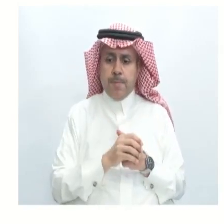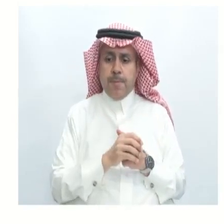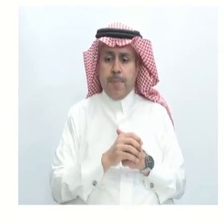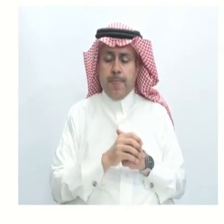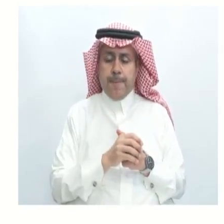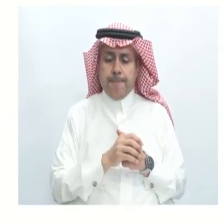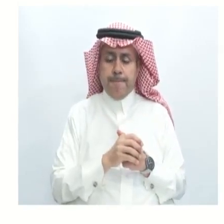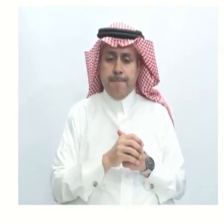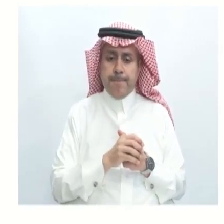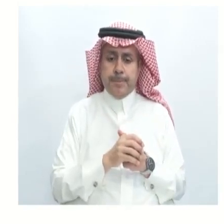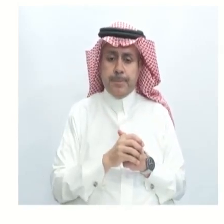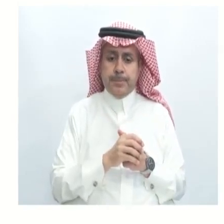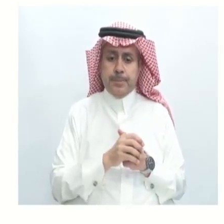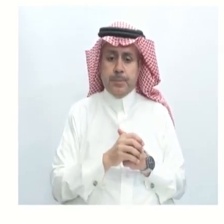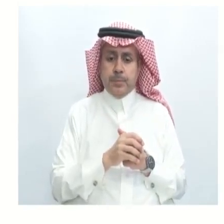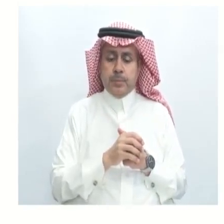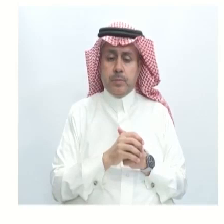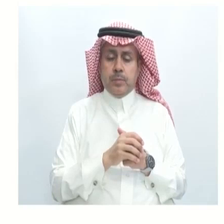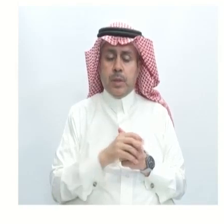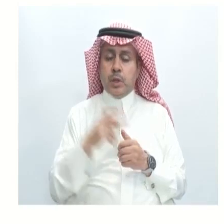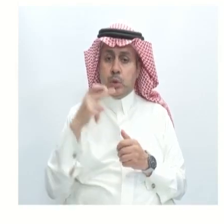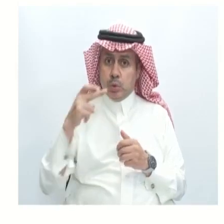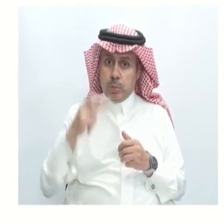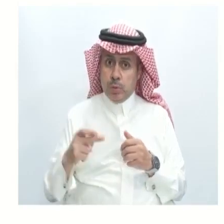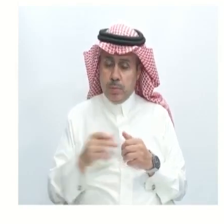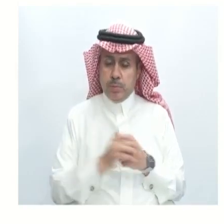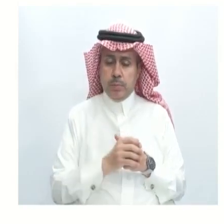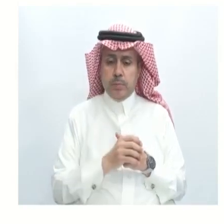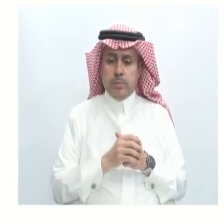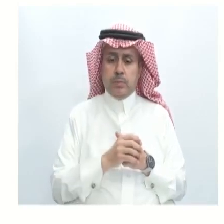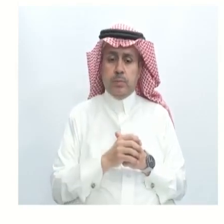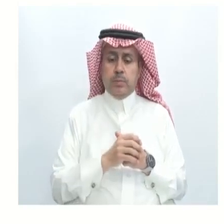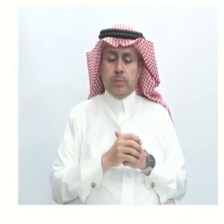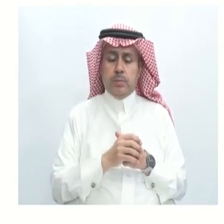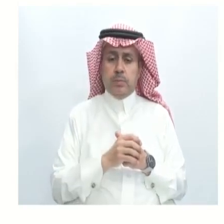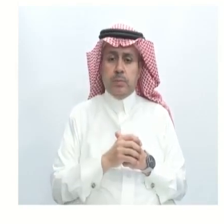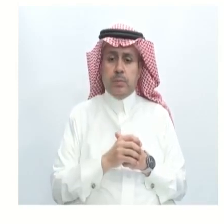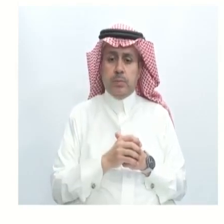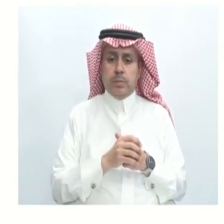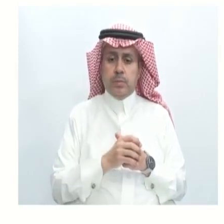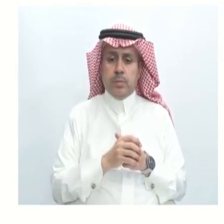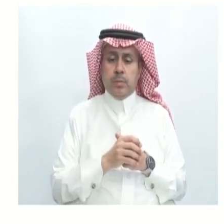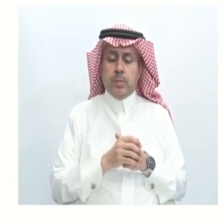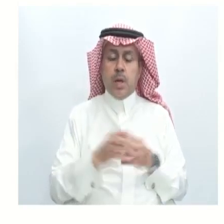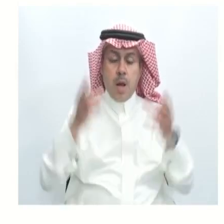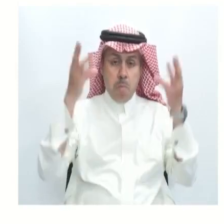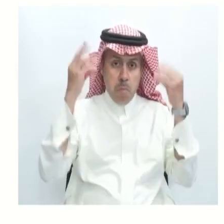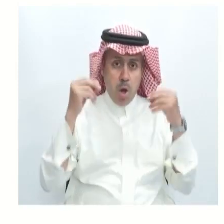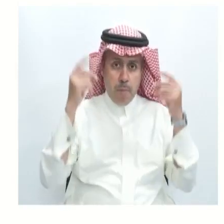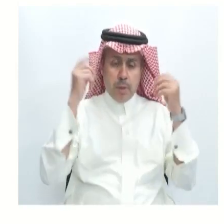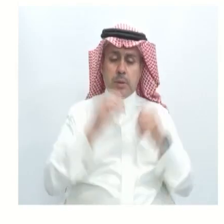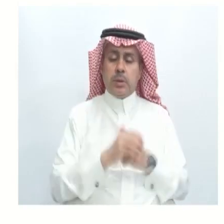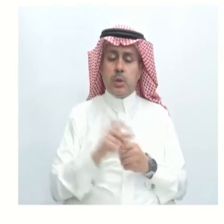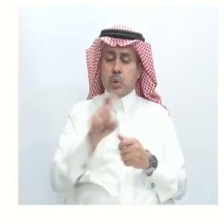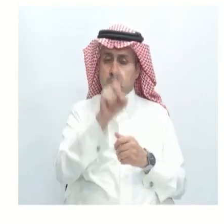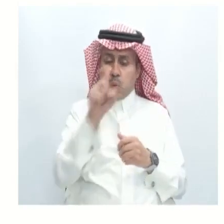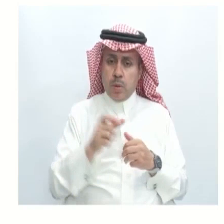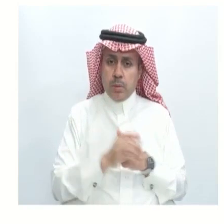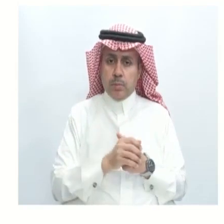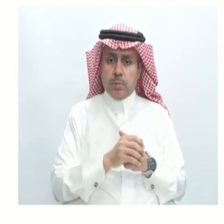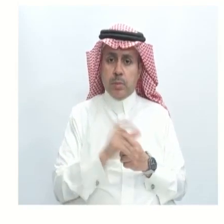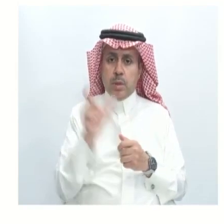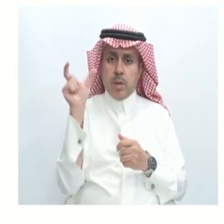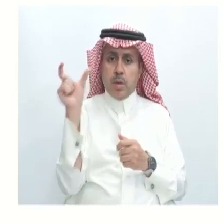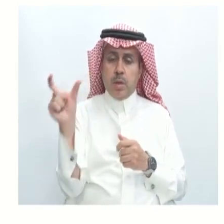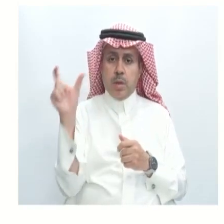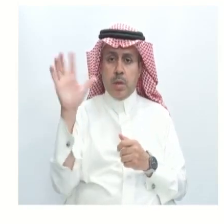او في هذا النشاط الاثراء يريد منك ان تجيب على هذا هذه المعلومه او هذا السؤال بان تدون النشيط